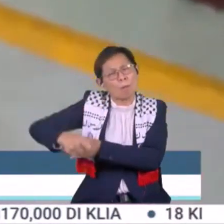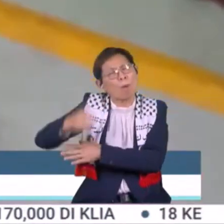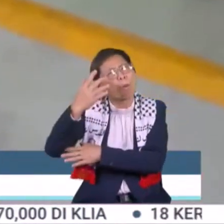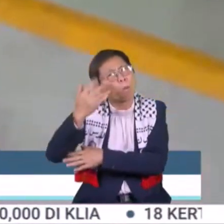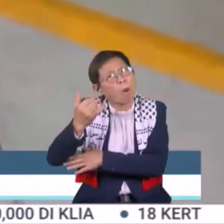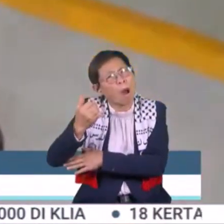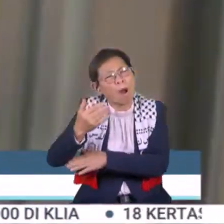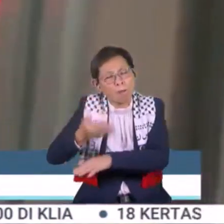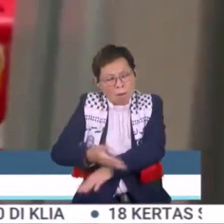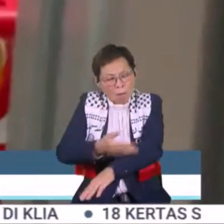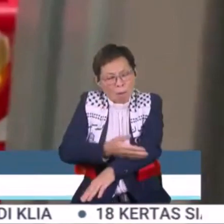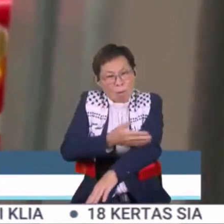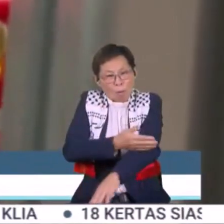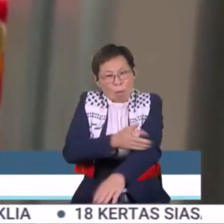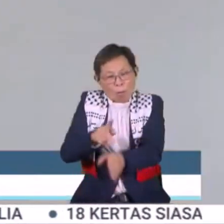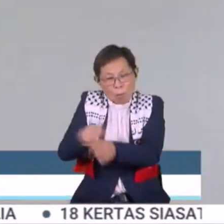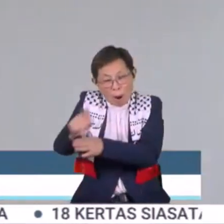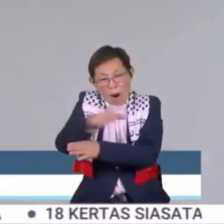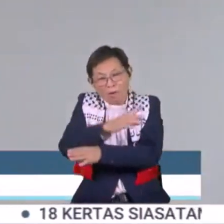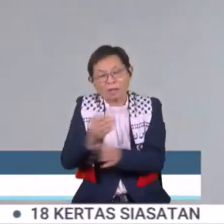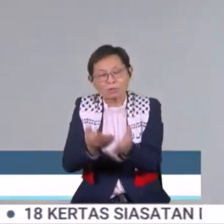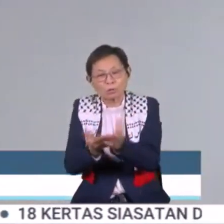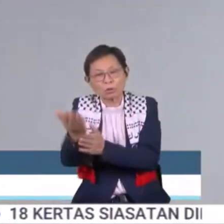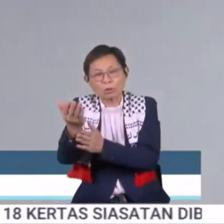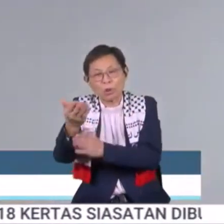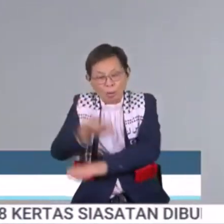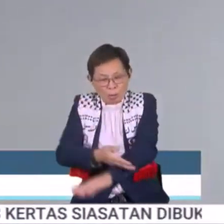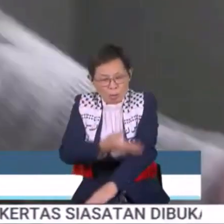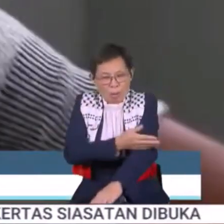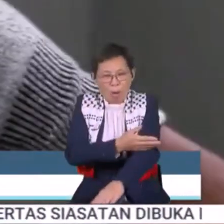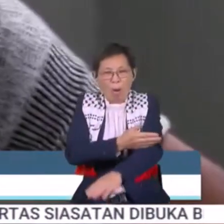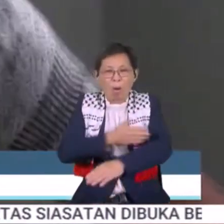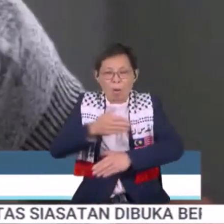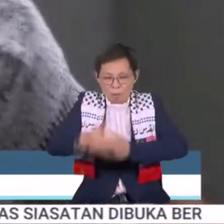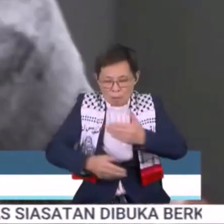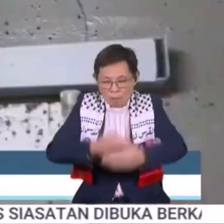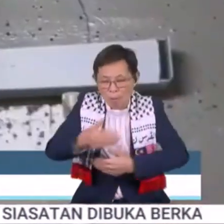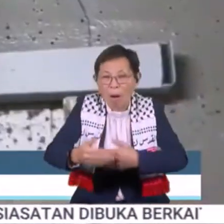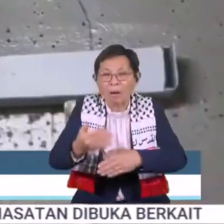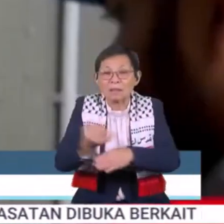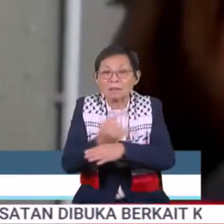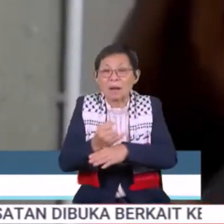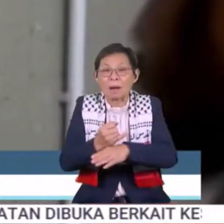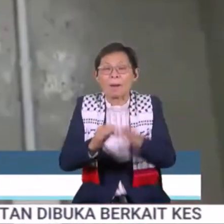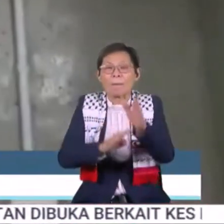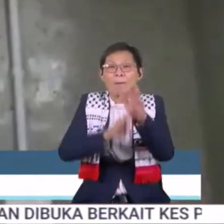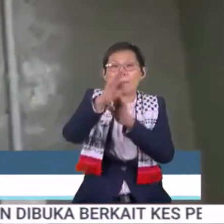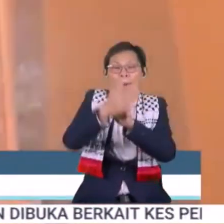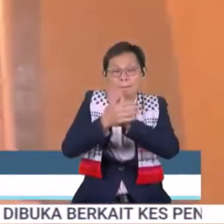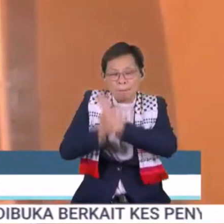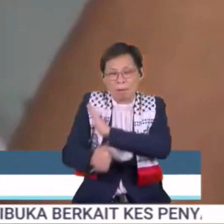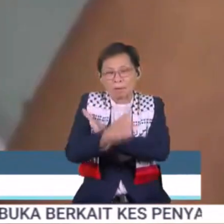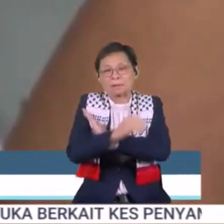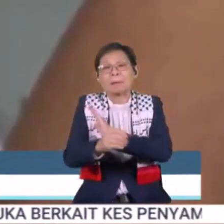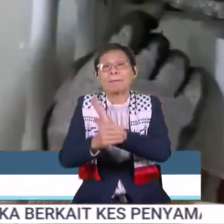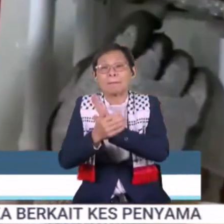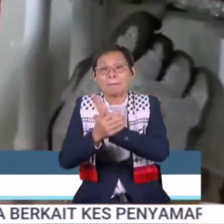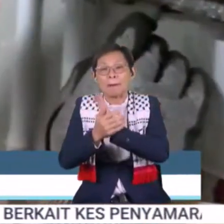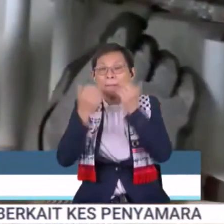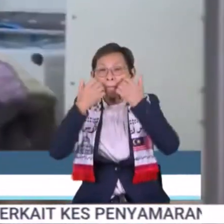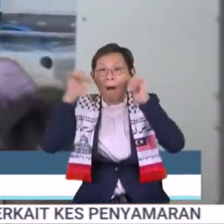bertujuan meningkatkan profesionalisme sekaligus meningkatkan produktiviti industri melalui pembangunan kapasiti dan bakat